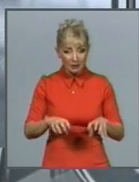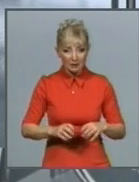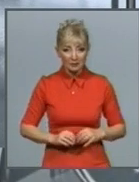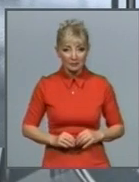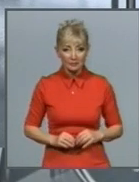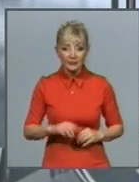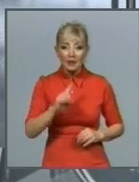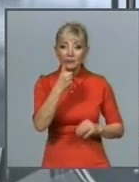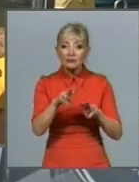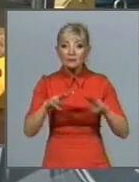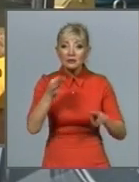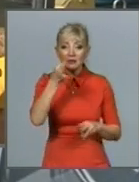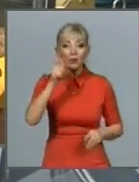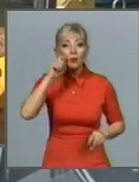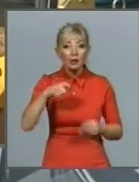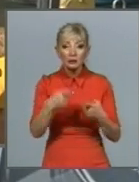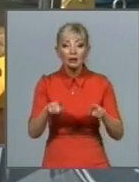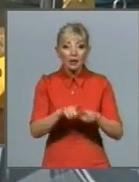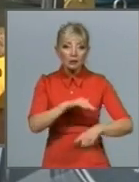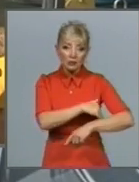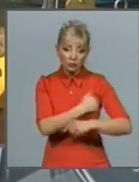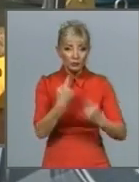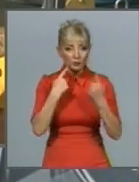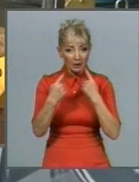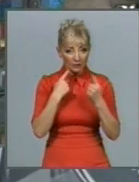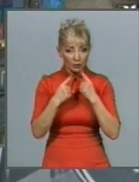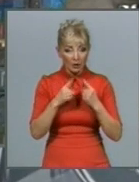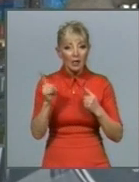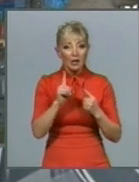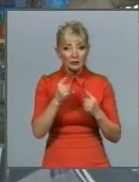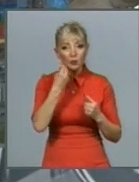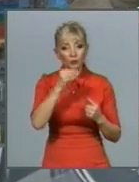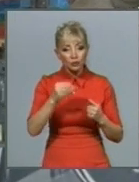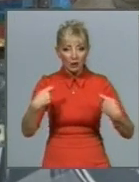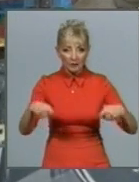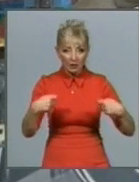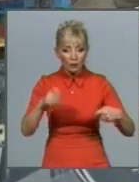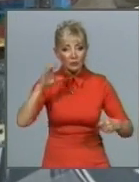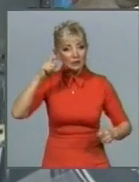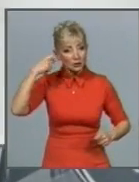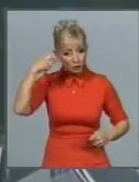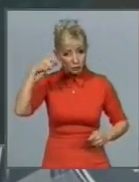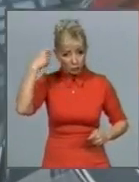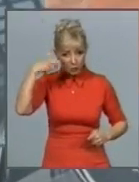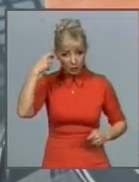Прем'єр зазначив, що Україна також хоче провести перемовини щодо налагодження торгівлі із Туреччиною.